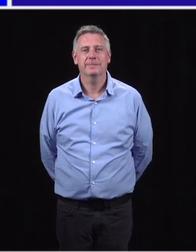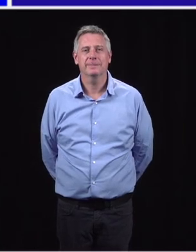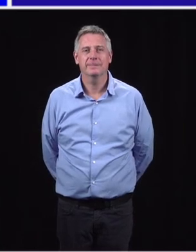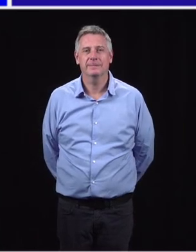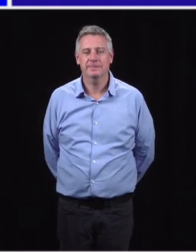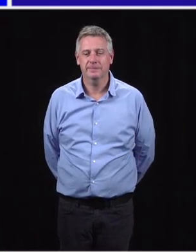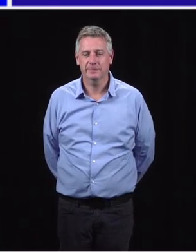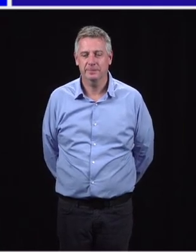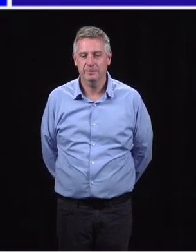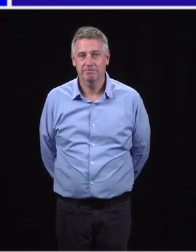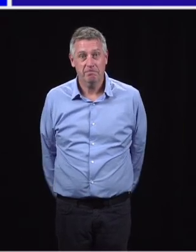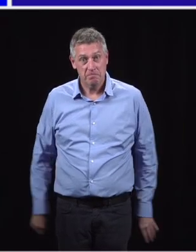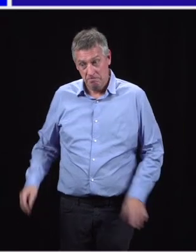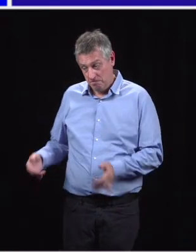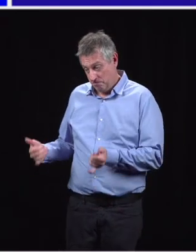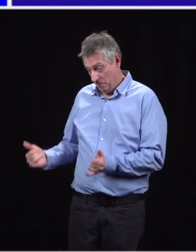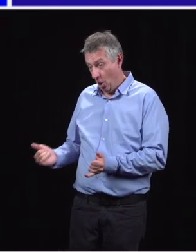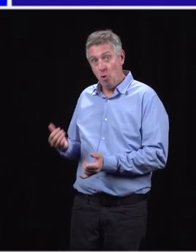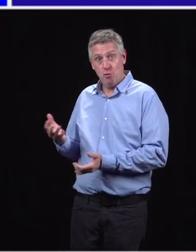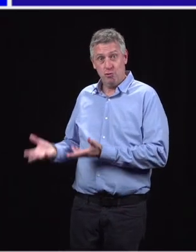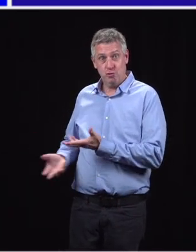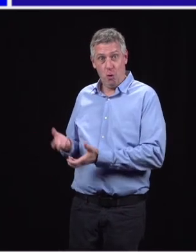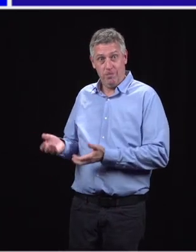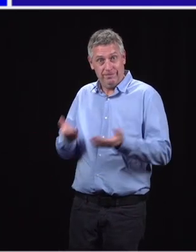la place est chaude